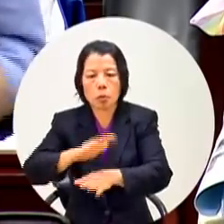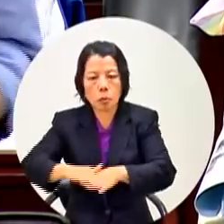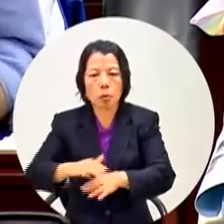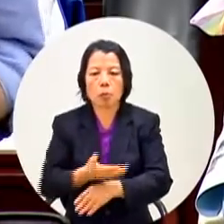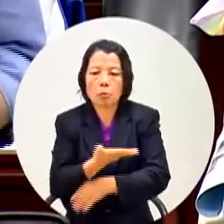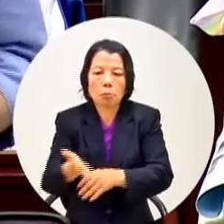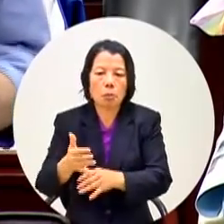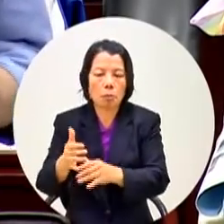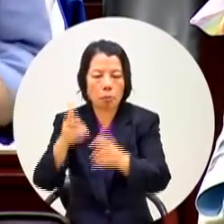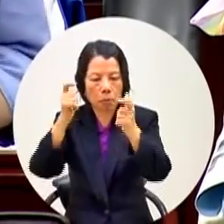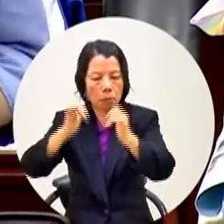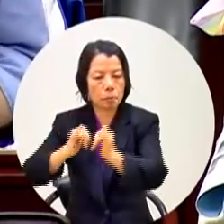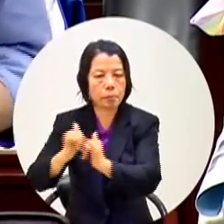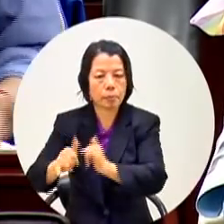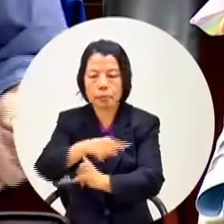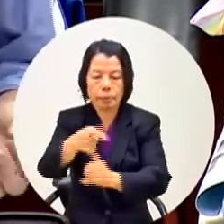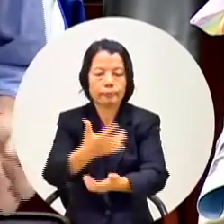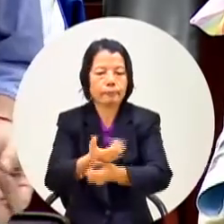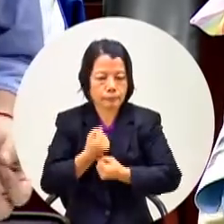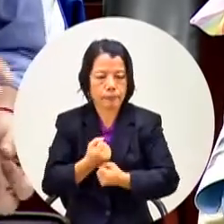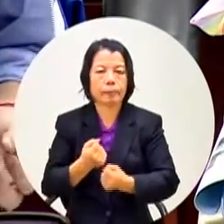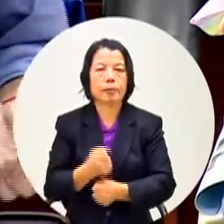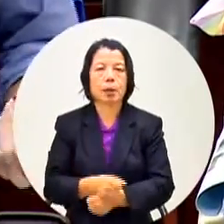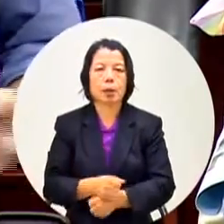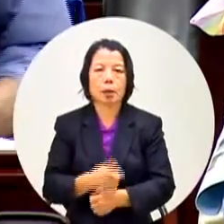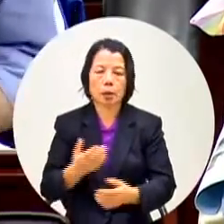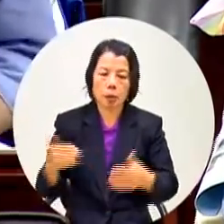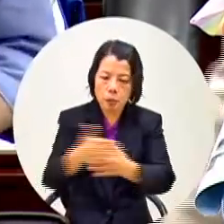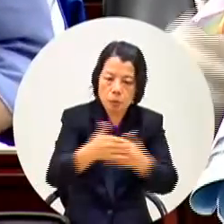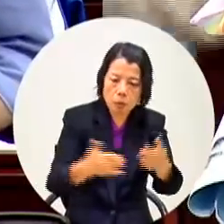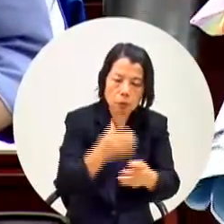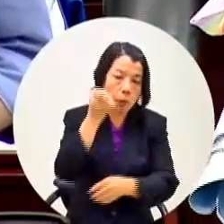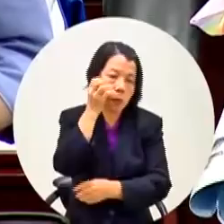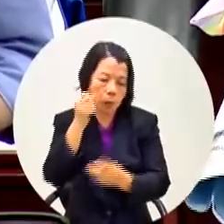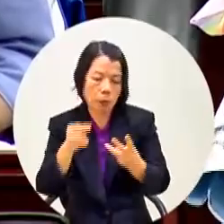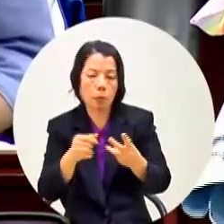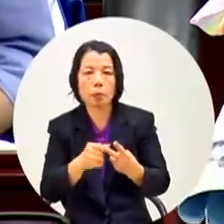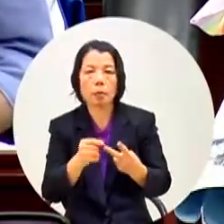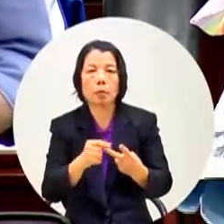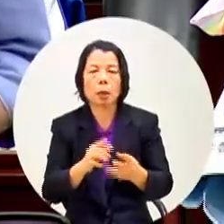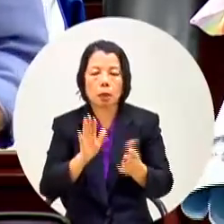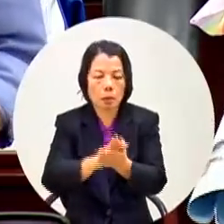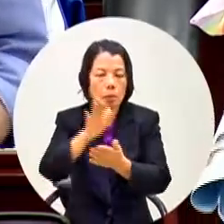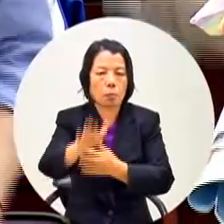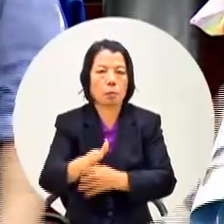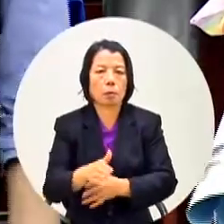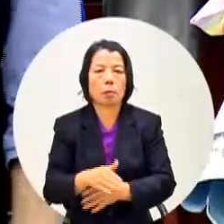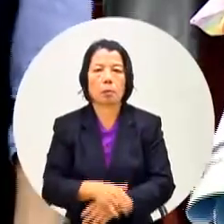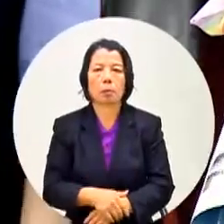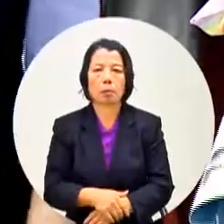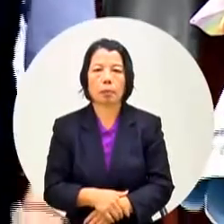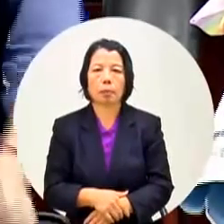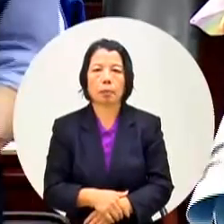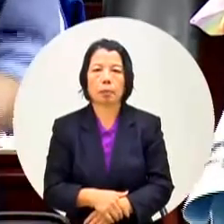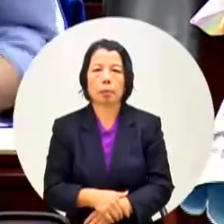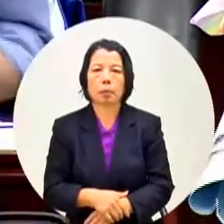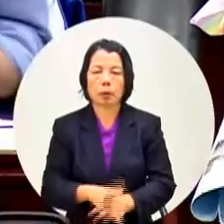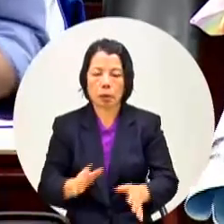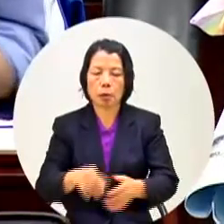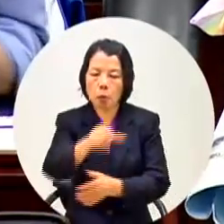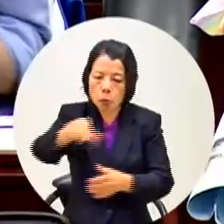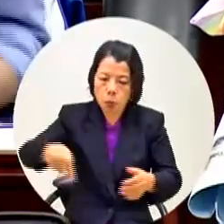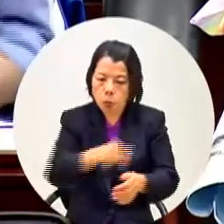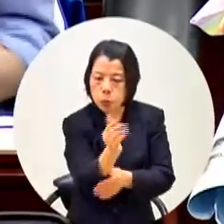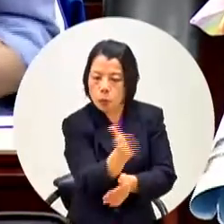达到交通、观光以及整个将来一个 转乘。那你今天告诉我北边这一条会不会接起来就好 了。现在因为我们不